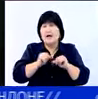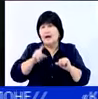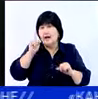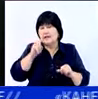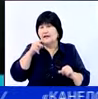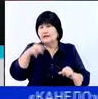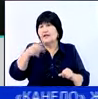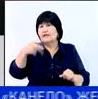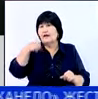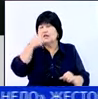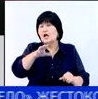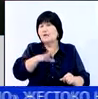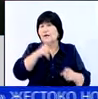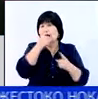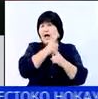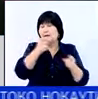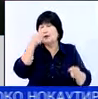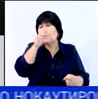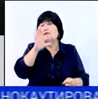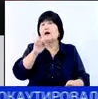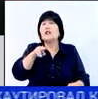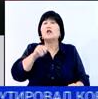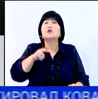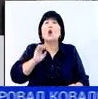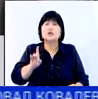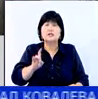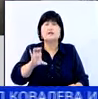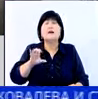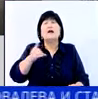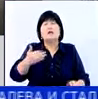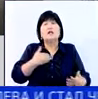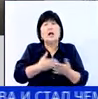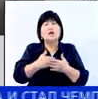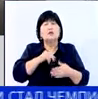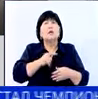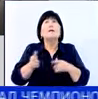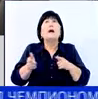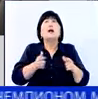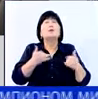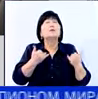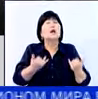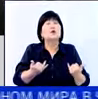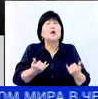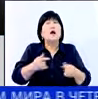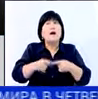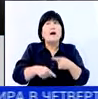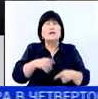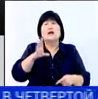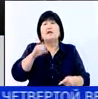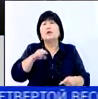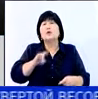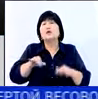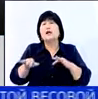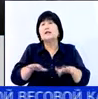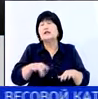известно, 2020 год был объявлен годом волонтерства. Сейчас ведутся активные работы по подготовке к нему. Очевидно, волонтерская